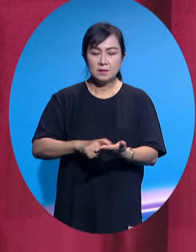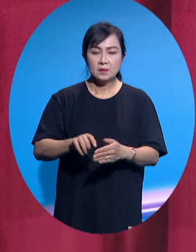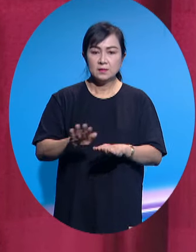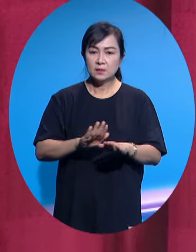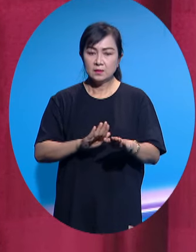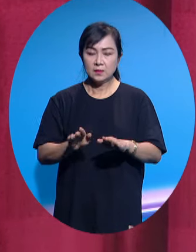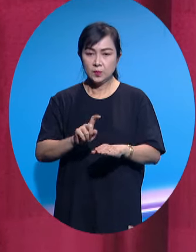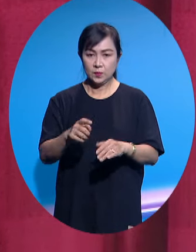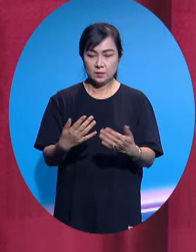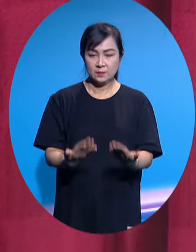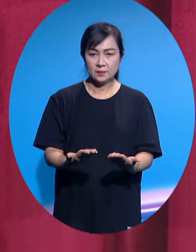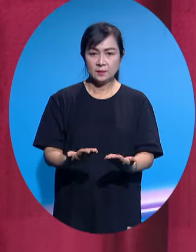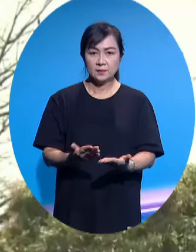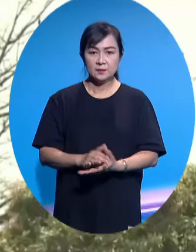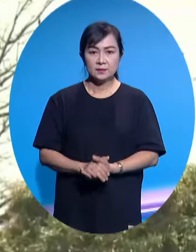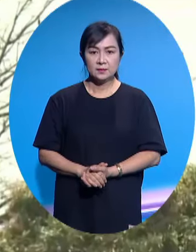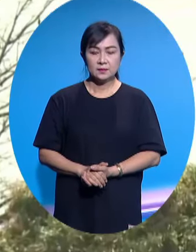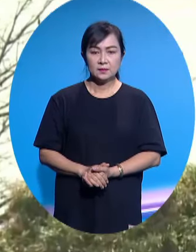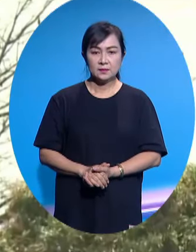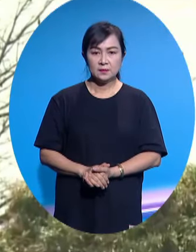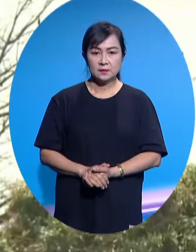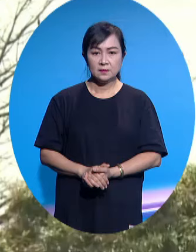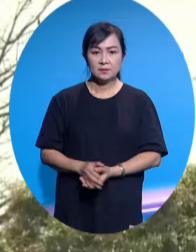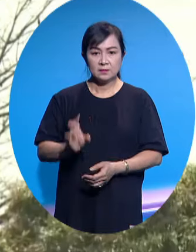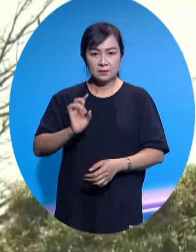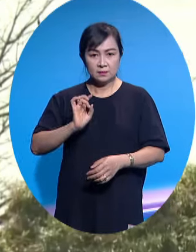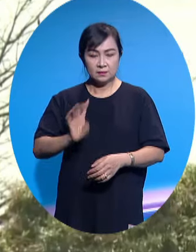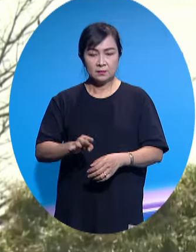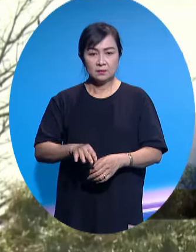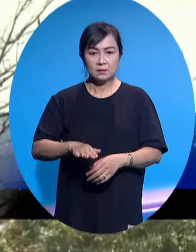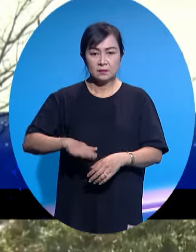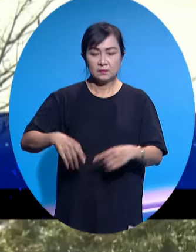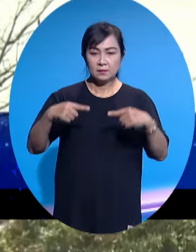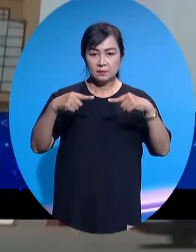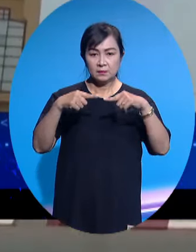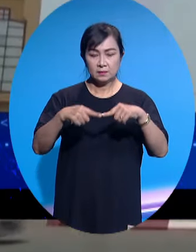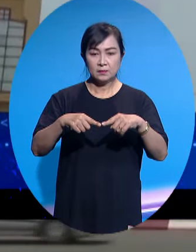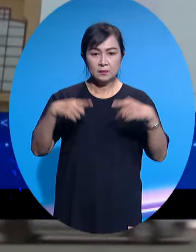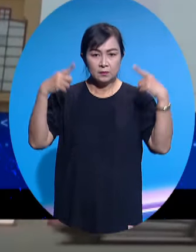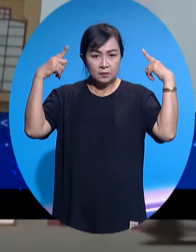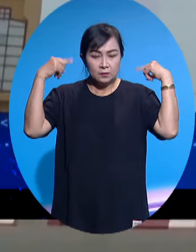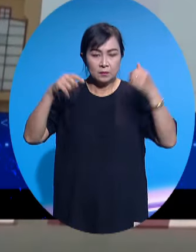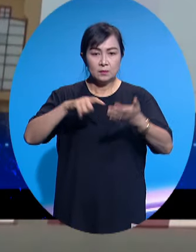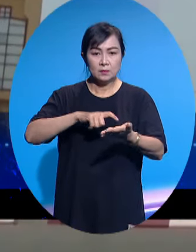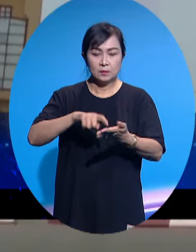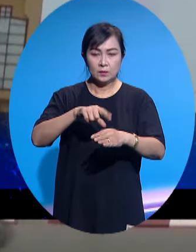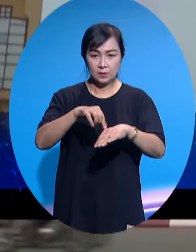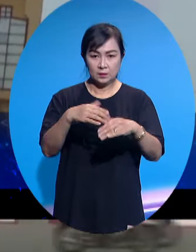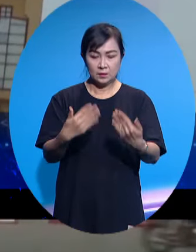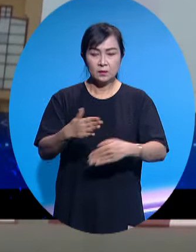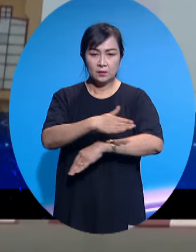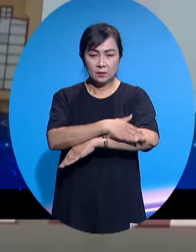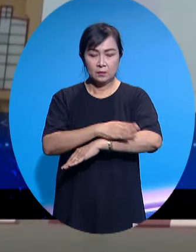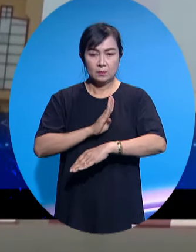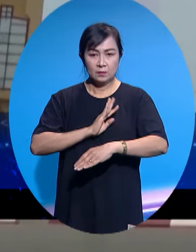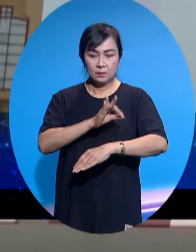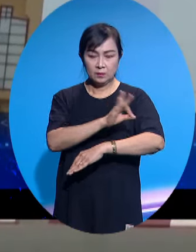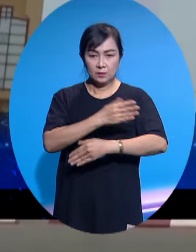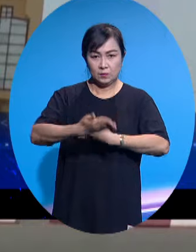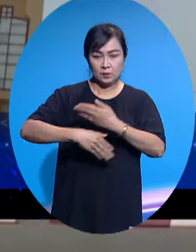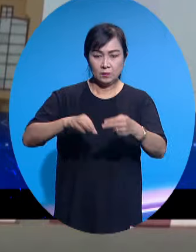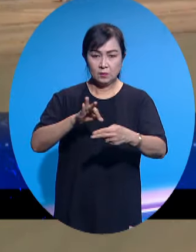thực hiện việc này quyết định này được đưa ra ngay sau một chuyến thăm của các quan chức Mỹ trong tuần này do trợ lý bộ trưởng ngoại giao về